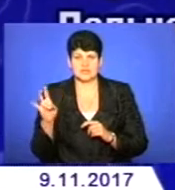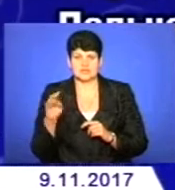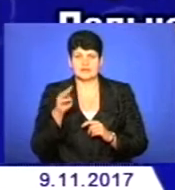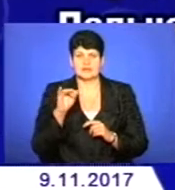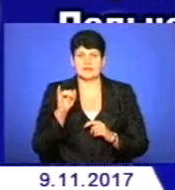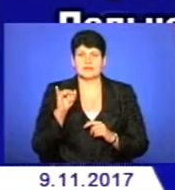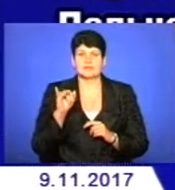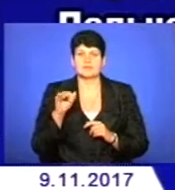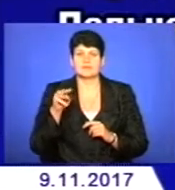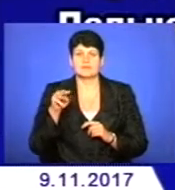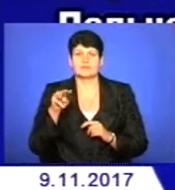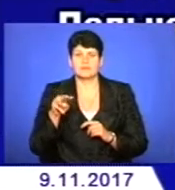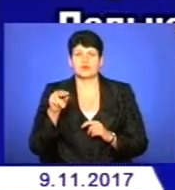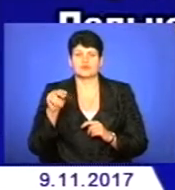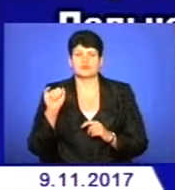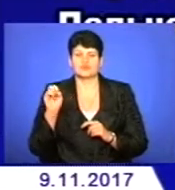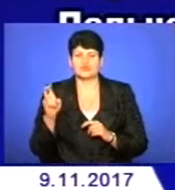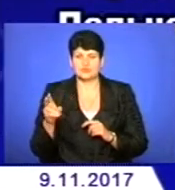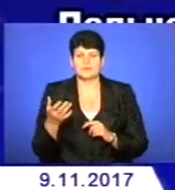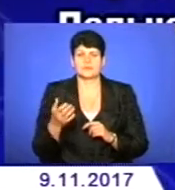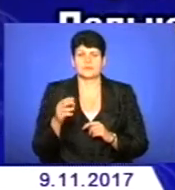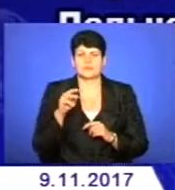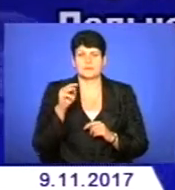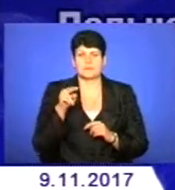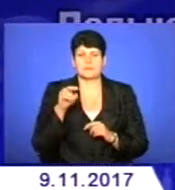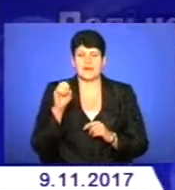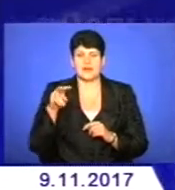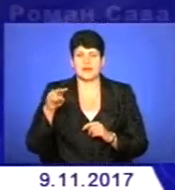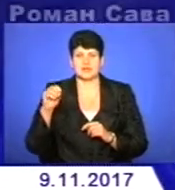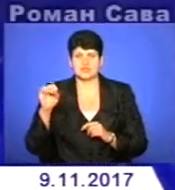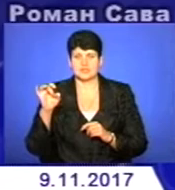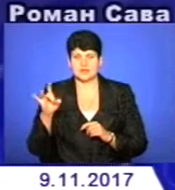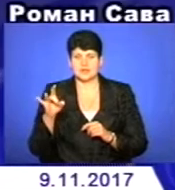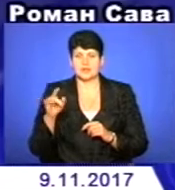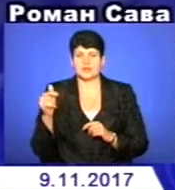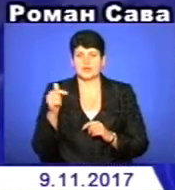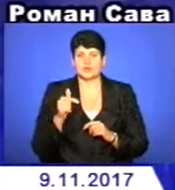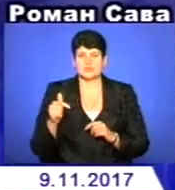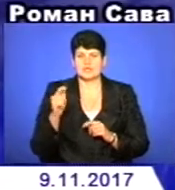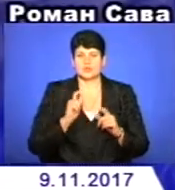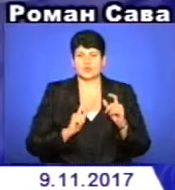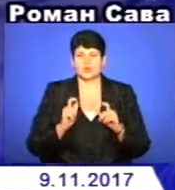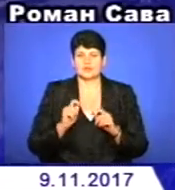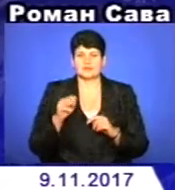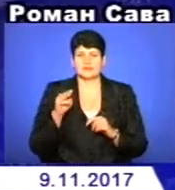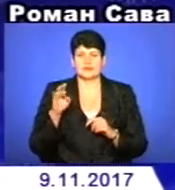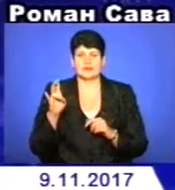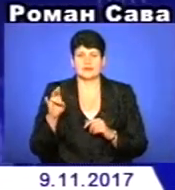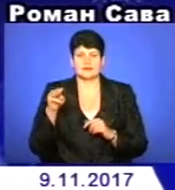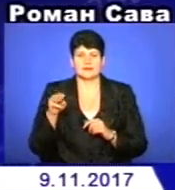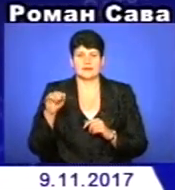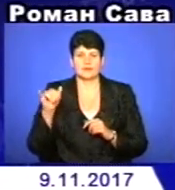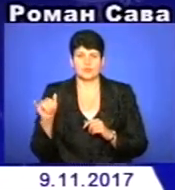студентка Тернопільського національного технічного університету Мар'яна Пельчер та студенти Гусятинського коледжу ТНТУ імені Івана